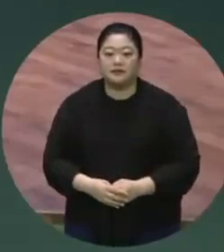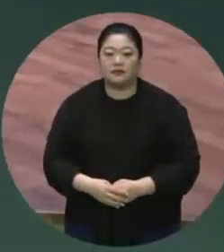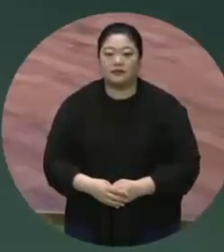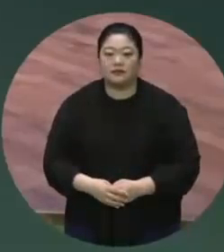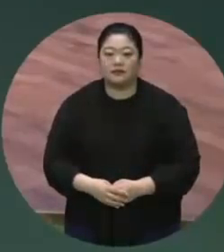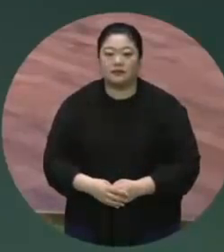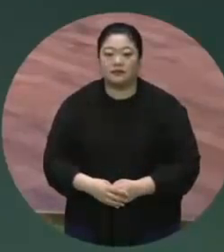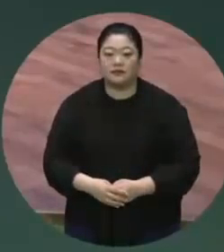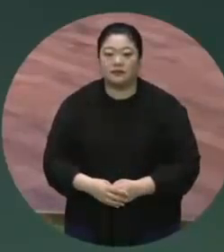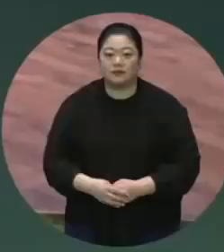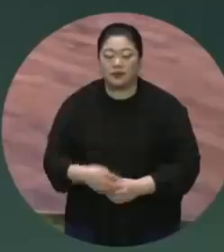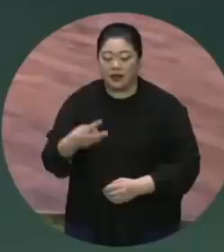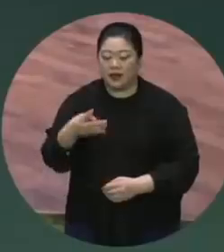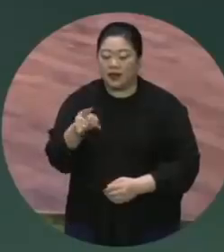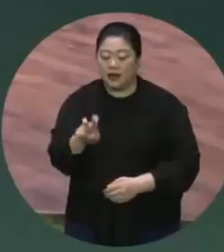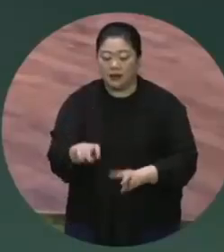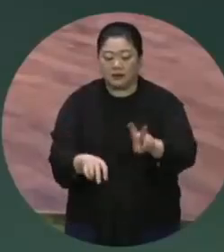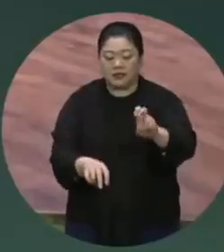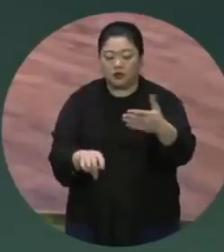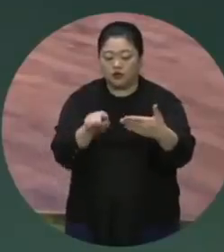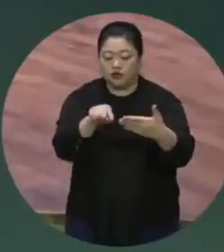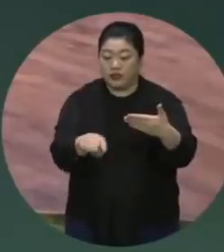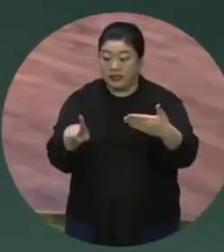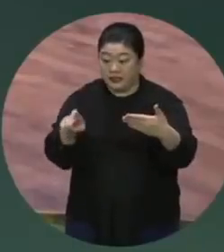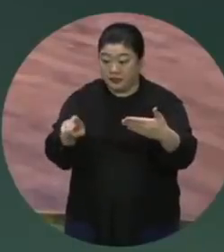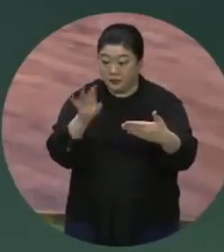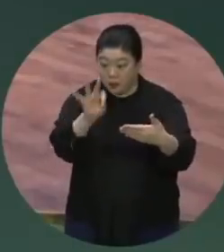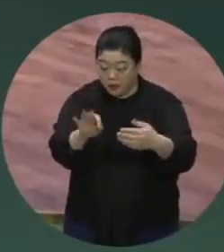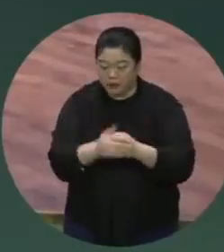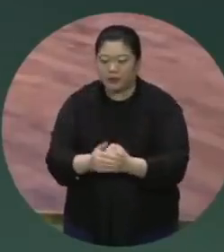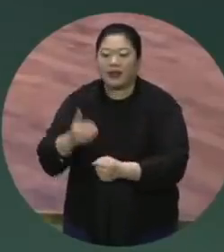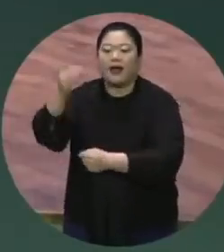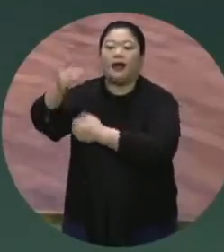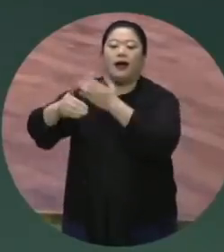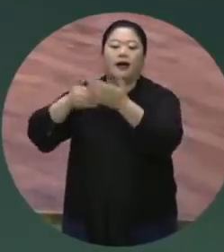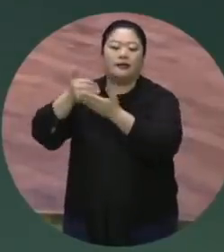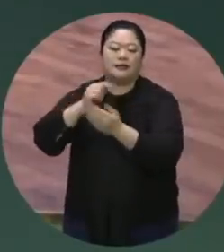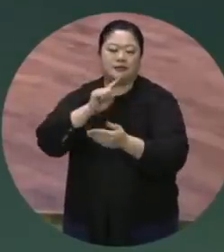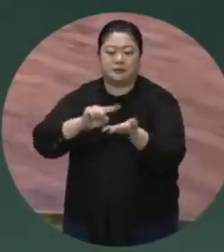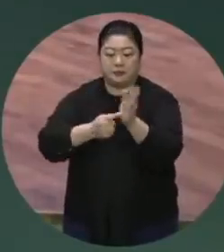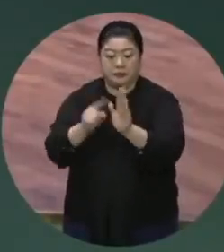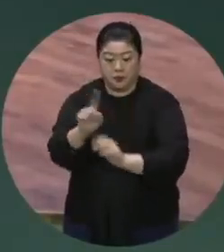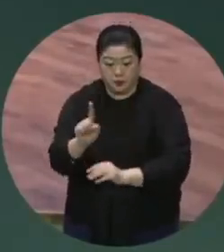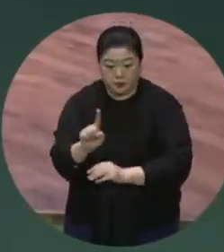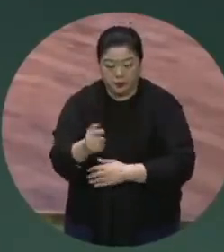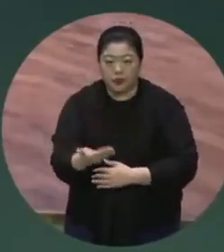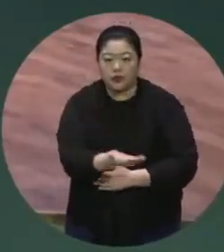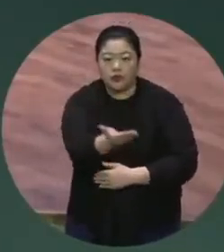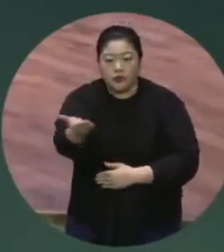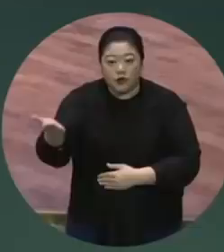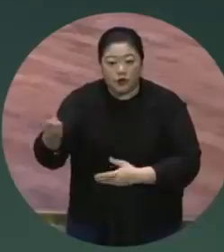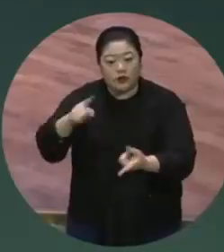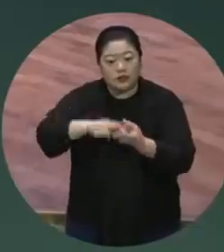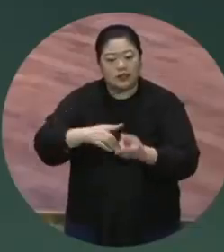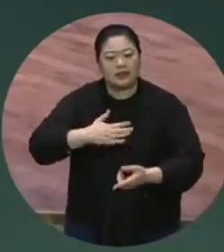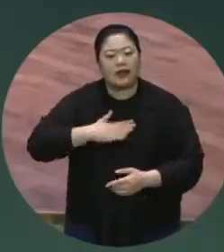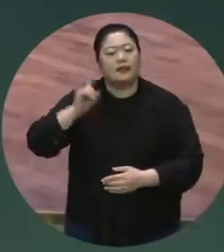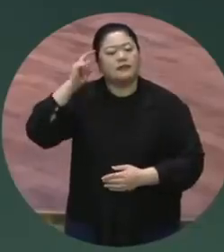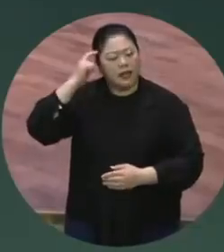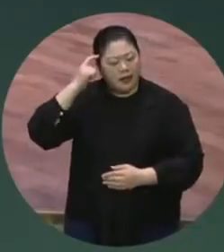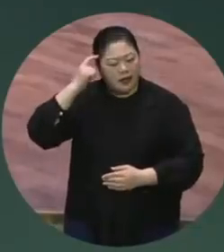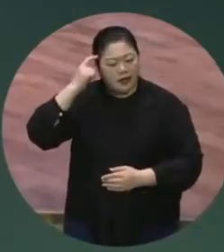여기에 보면은 여호와의 말씀이니라 너희를 향한 나의 생각을 내가